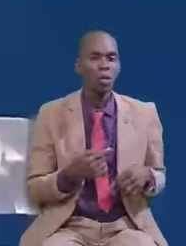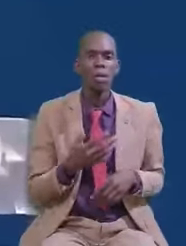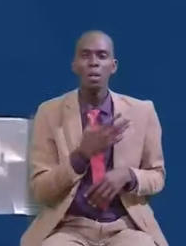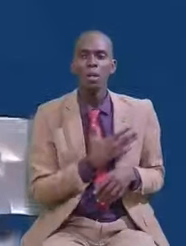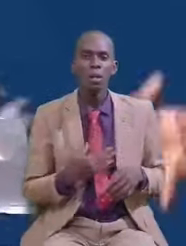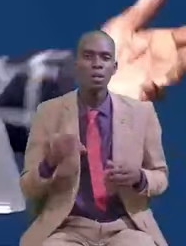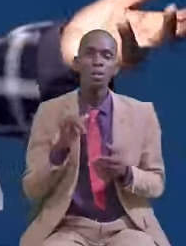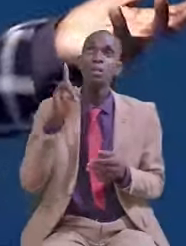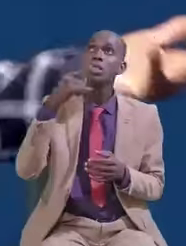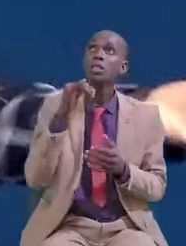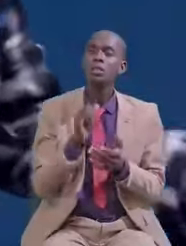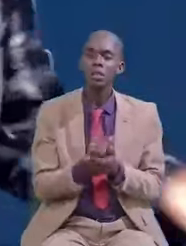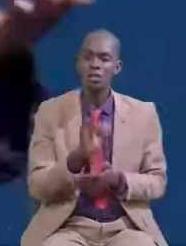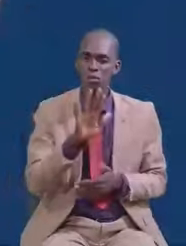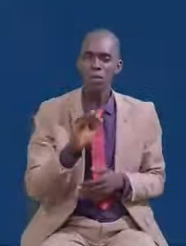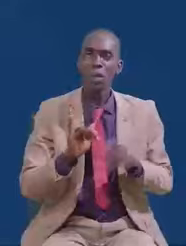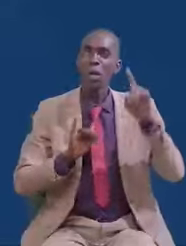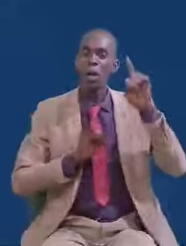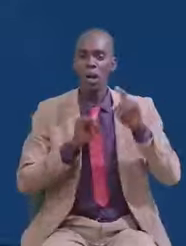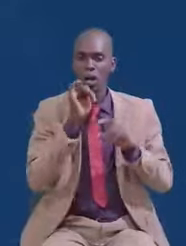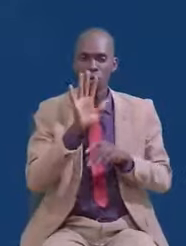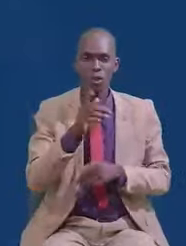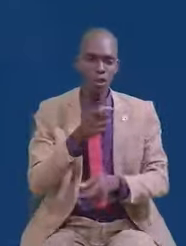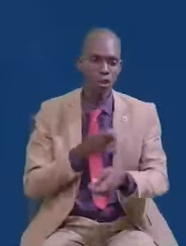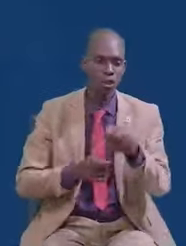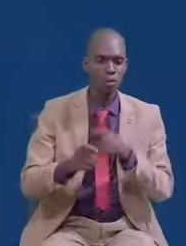substitut. Je vais porter cela pour toi.